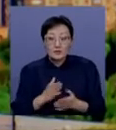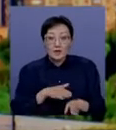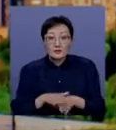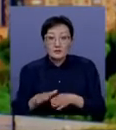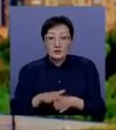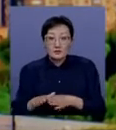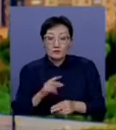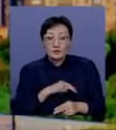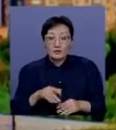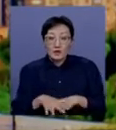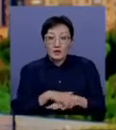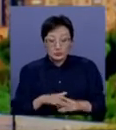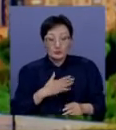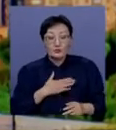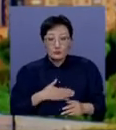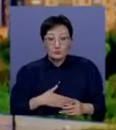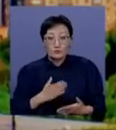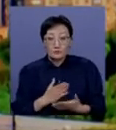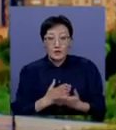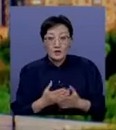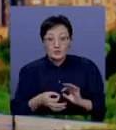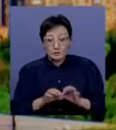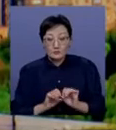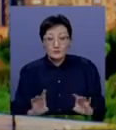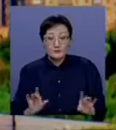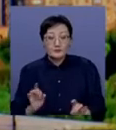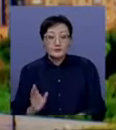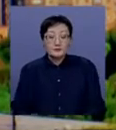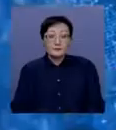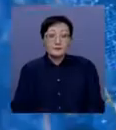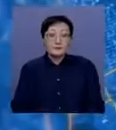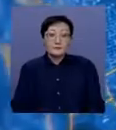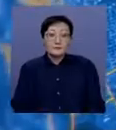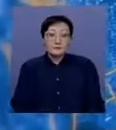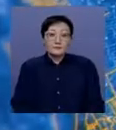жатқан істер халықтың көңілінен шыға ма? Сая Меңдеке жалғастырсын.